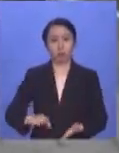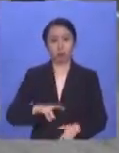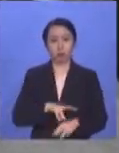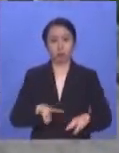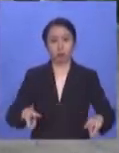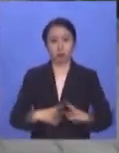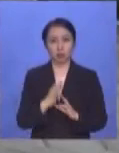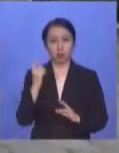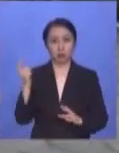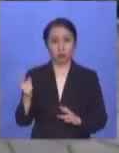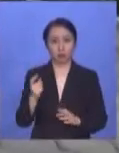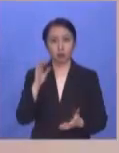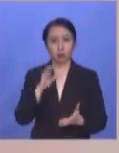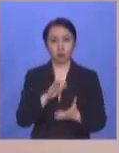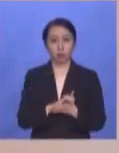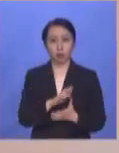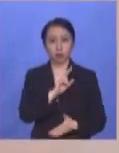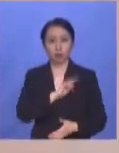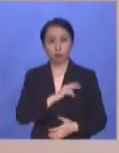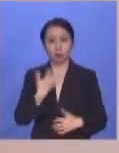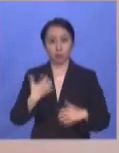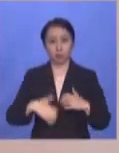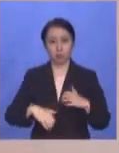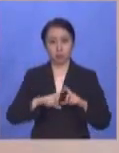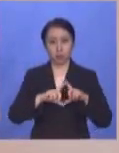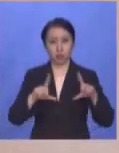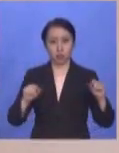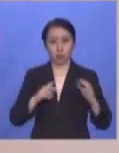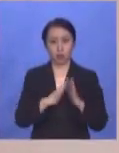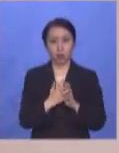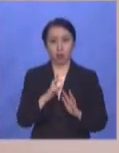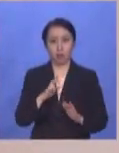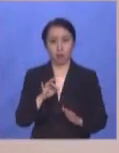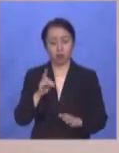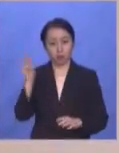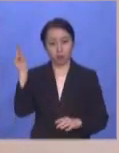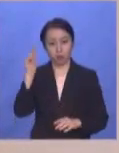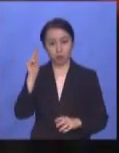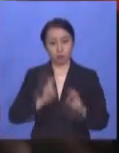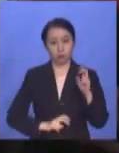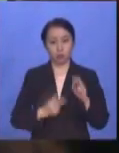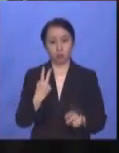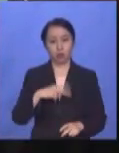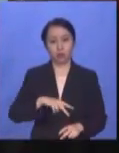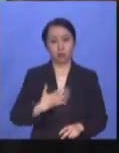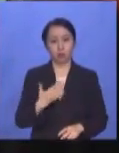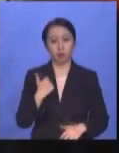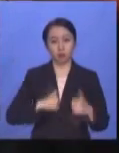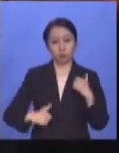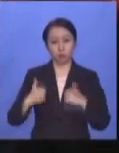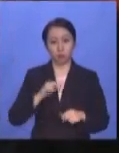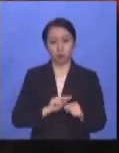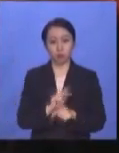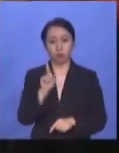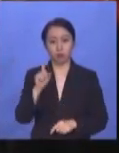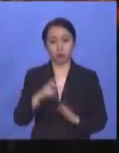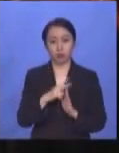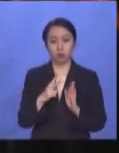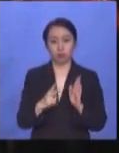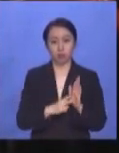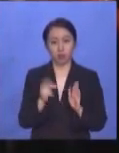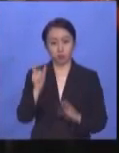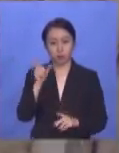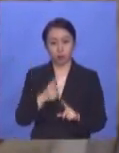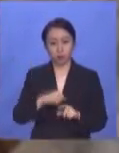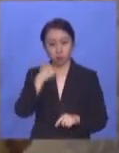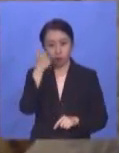министр сельского хозяйства ознакомились с работой средней школы села Пески. В учебном заведении 25 учителей обучают 117 учащихся.